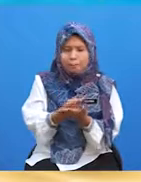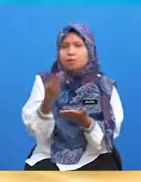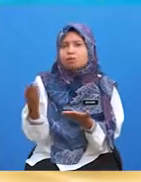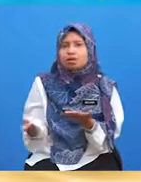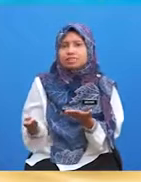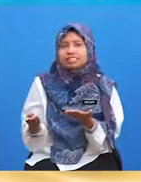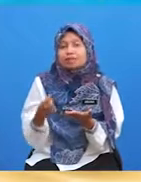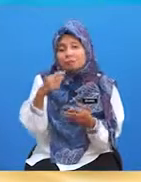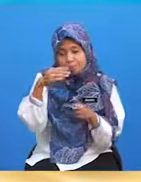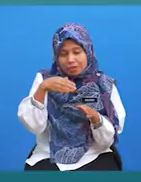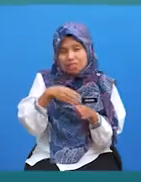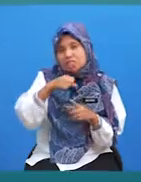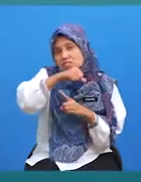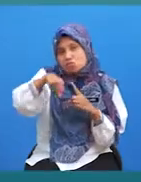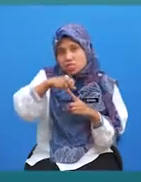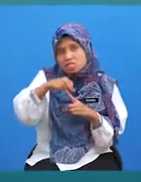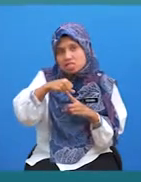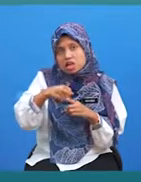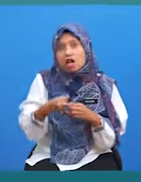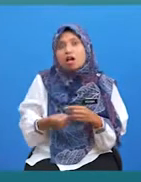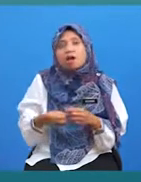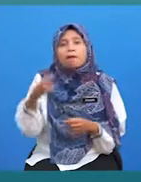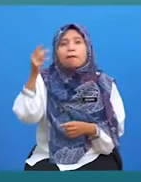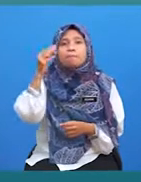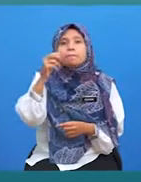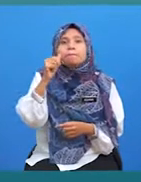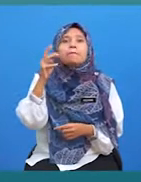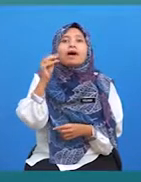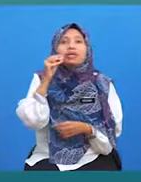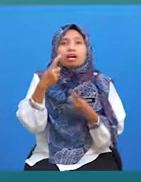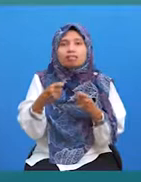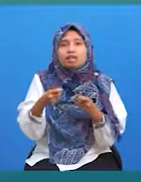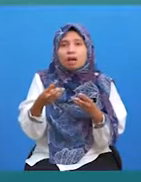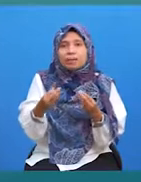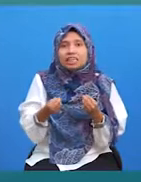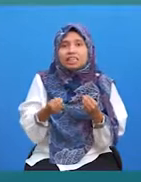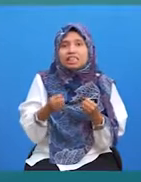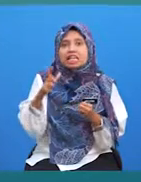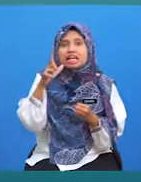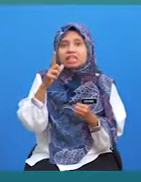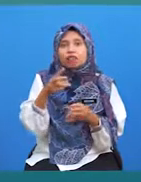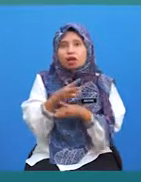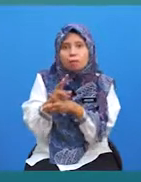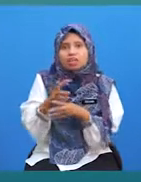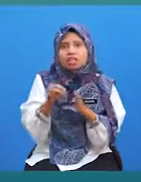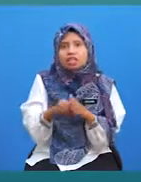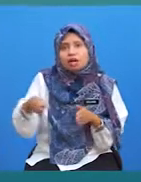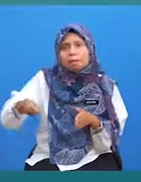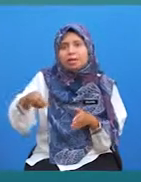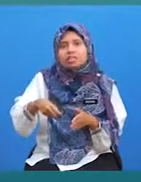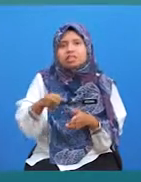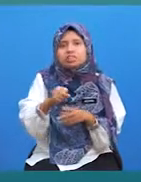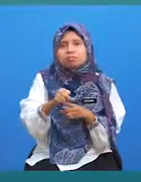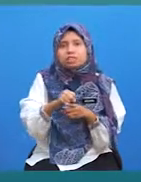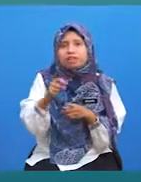berdasarkan situasi ini. Maria telah meminta Latifah menjaga begnya sementara dia